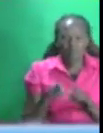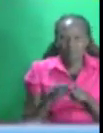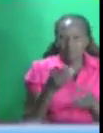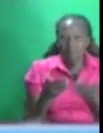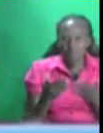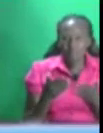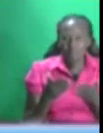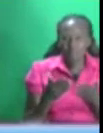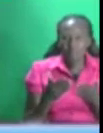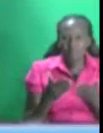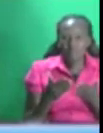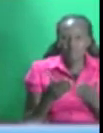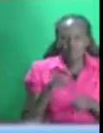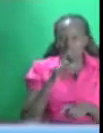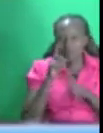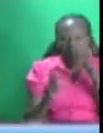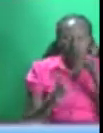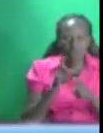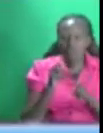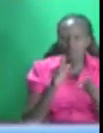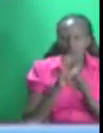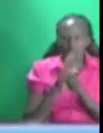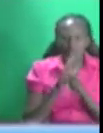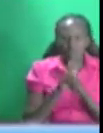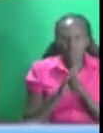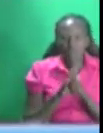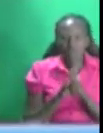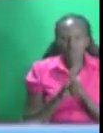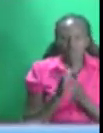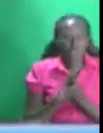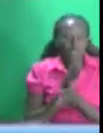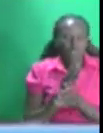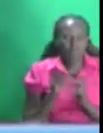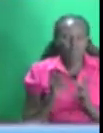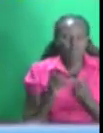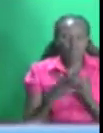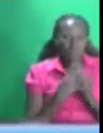hatua hiyo ilizua maswali chungu nzima, kwani kuna wanaohisi